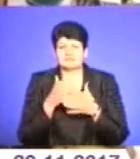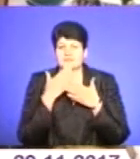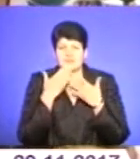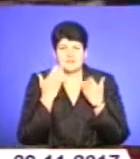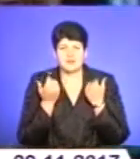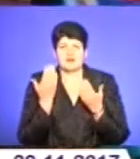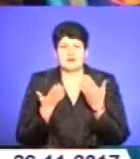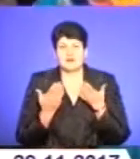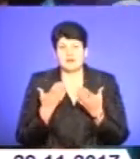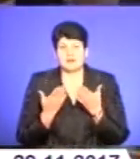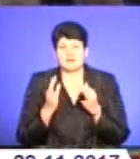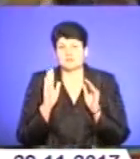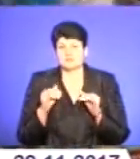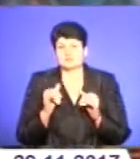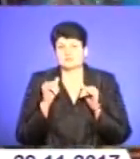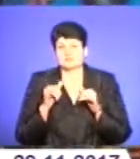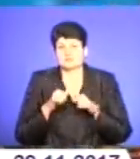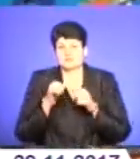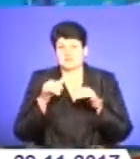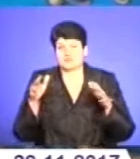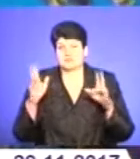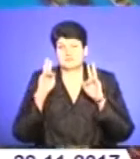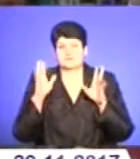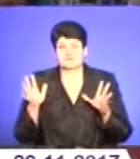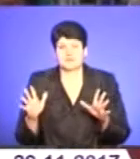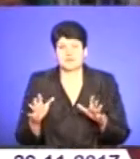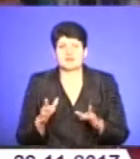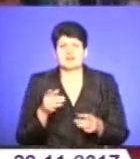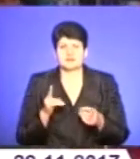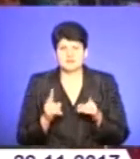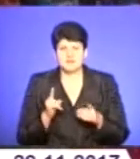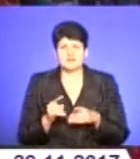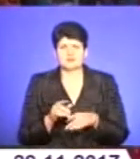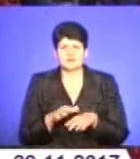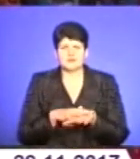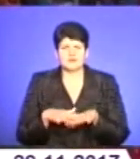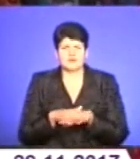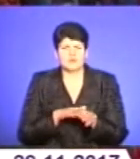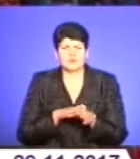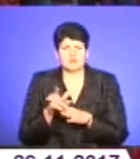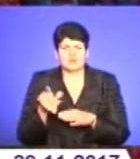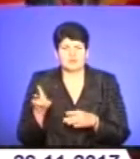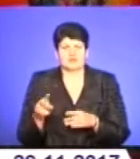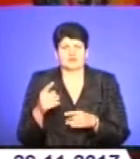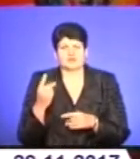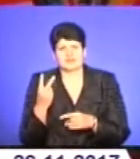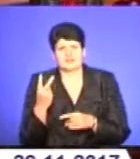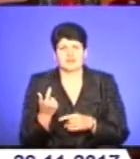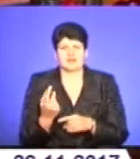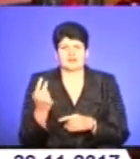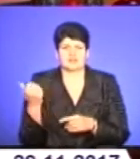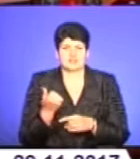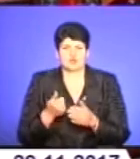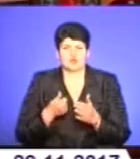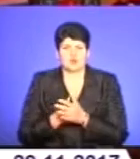Однак чи не підуть ціни різко вгору перед святами, не впевнені. Кажуть, справжній ажіотаж на ринку почнеться за тиждень-два до Миколая. Тоді цінова